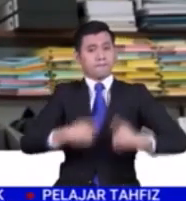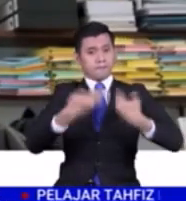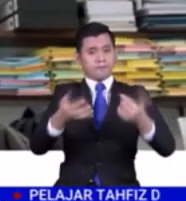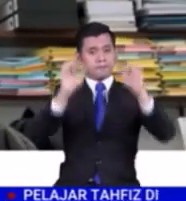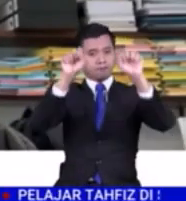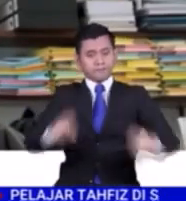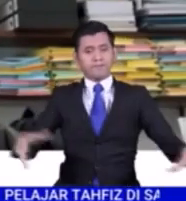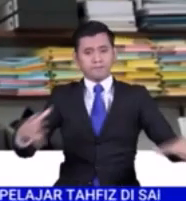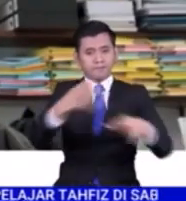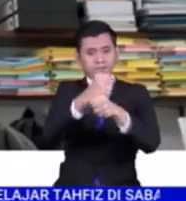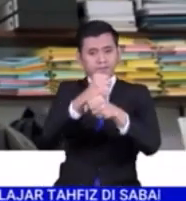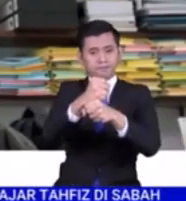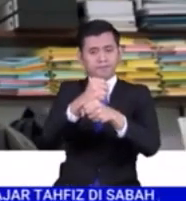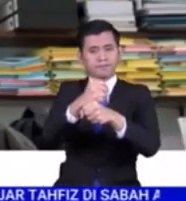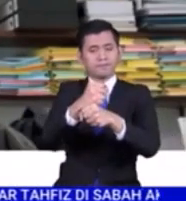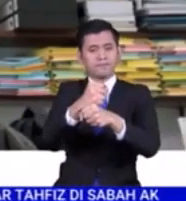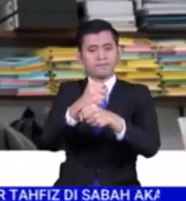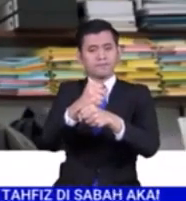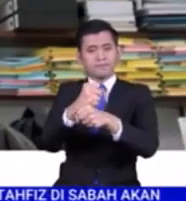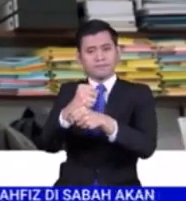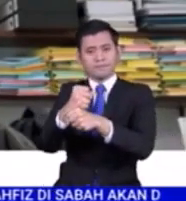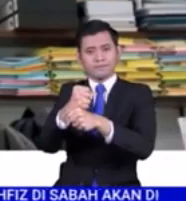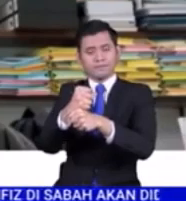mereka dapat